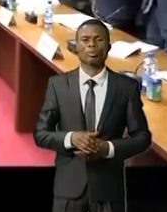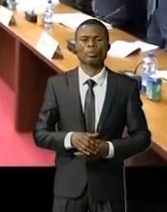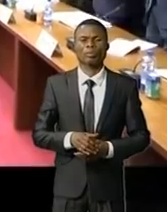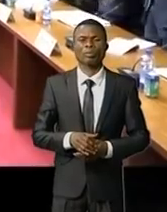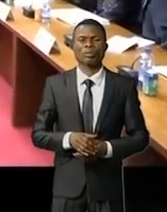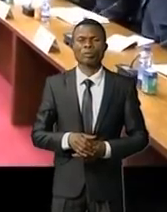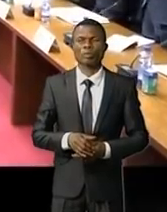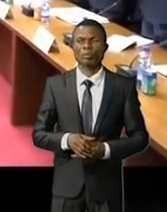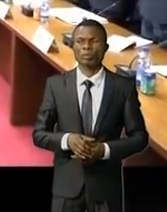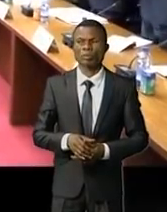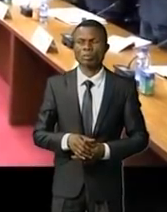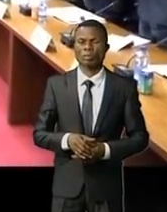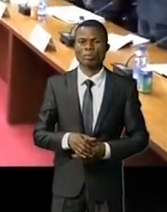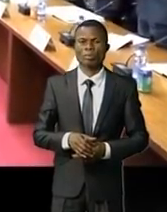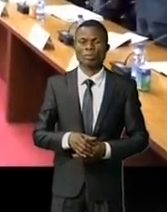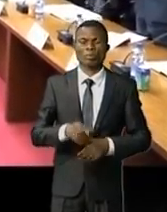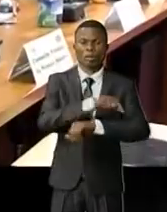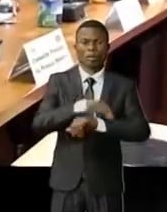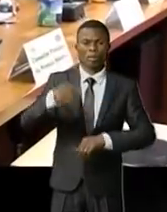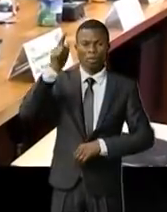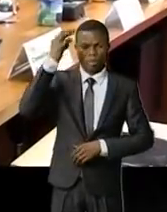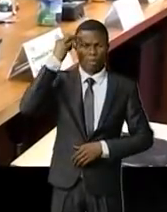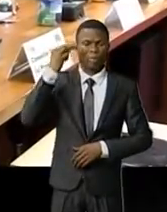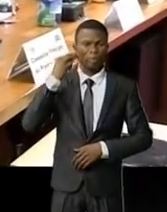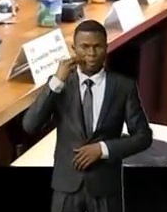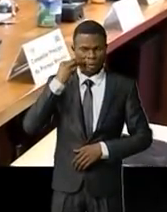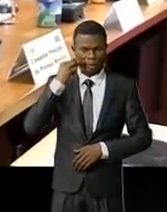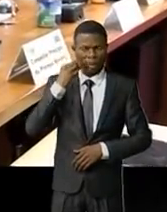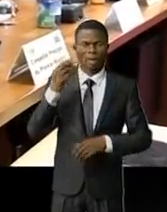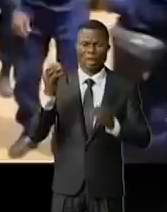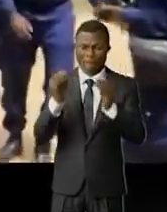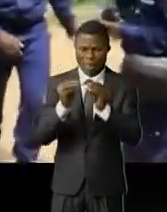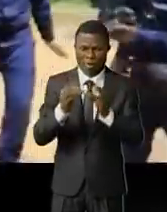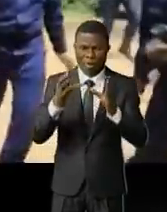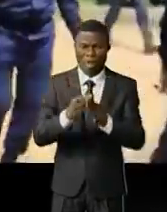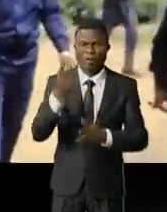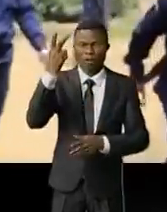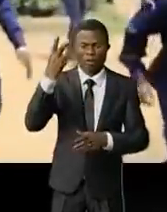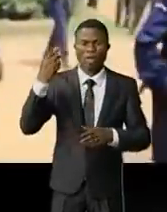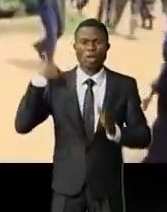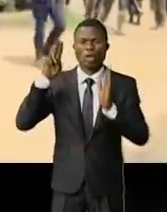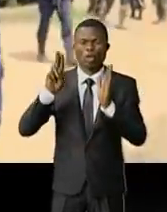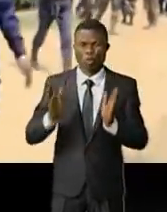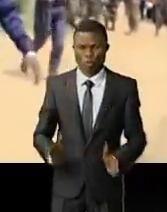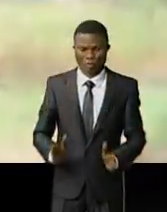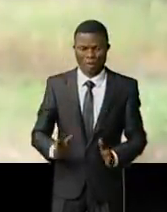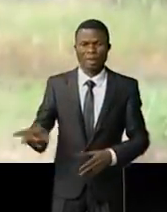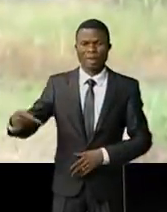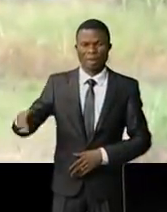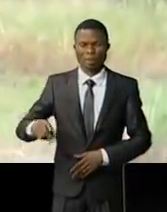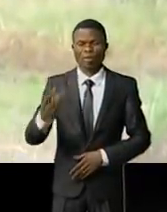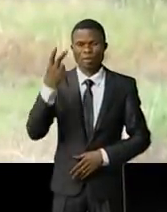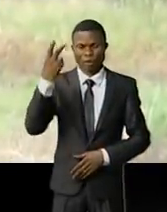reportage. Réunion de sécurité à la primature, élargie au gouverneur militaire du Nord Kivu et de l'Ituri, deux provinces sous état de